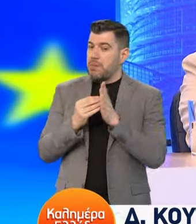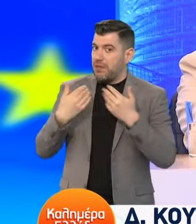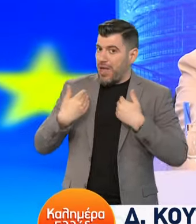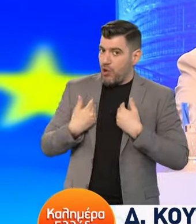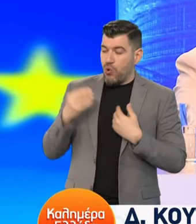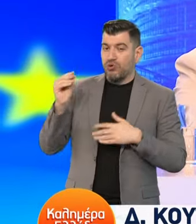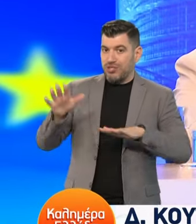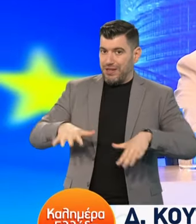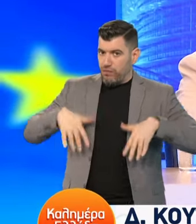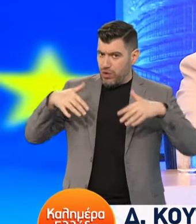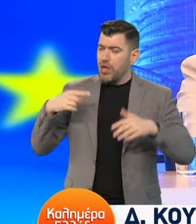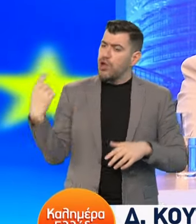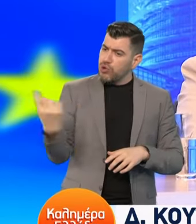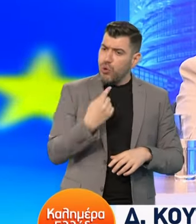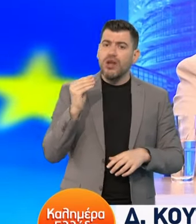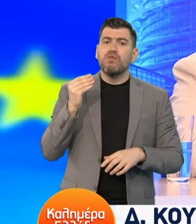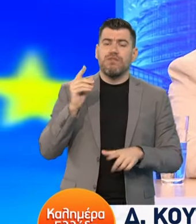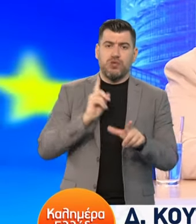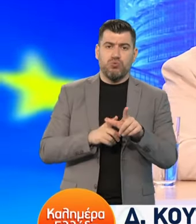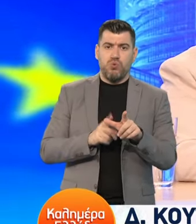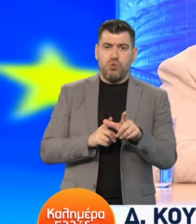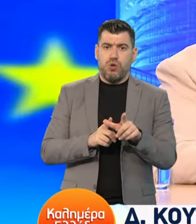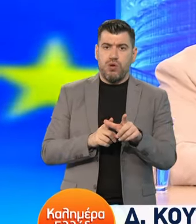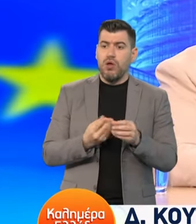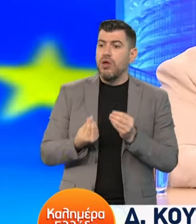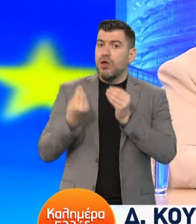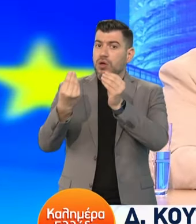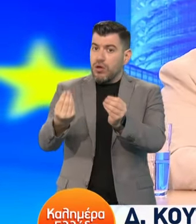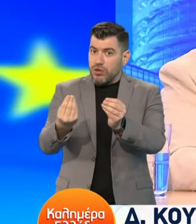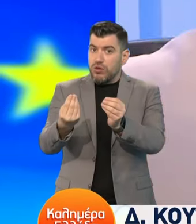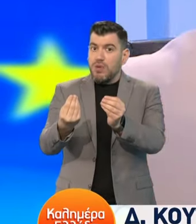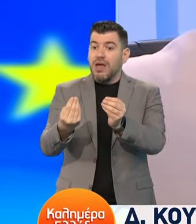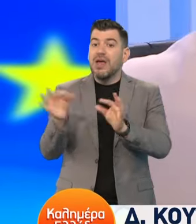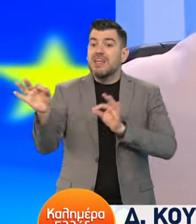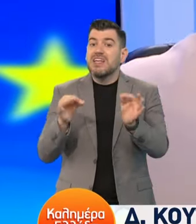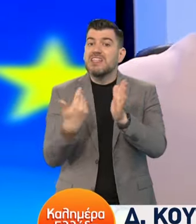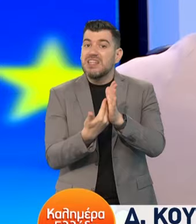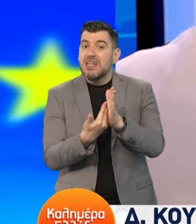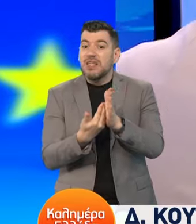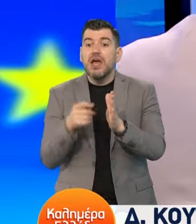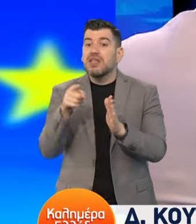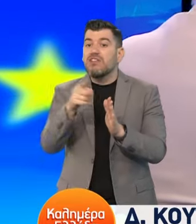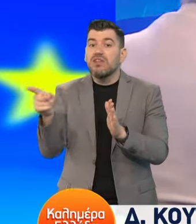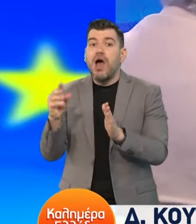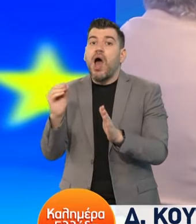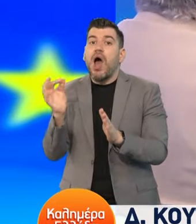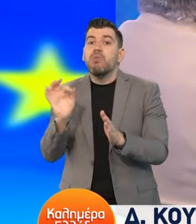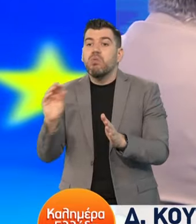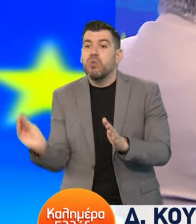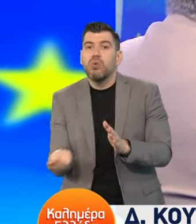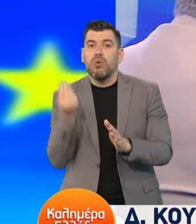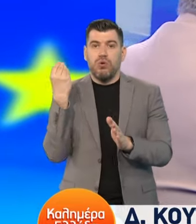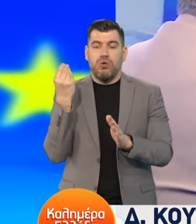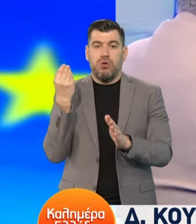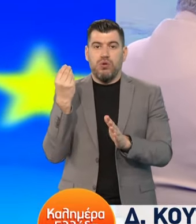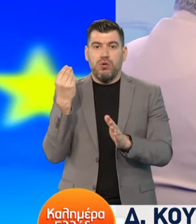όλους τους βουλευτές του κόμματος, κατατίθεται το πόθεν και το έσχες. Το πόθεν το ξέρουμε. Και το πόθεν βεβαίως. Δηλαδή είναι